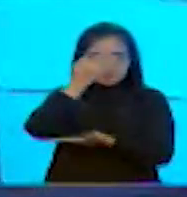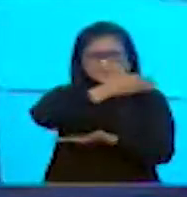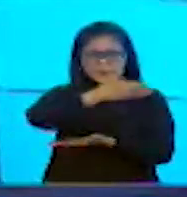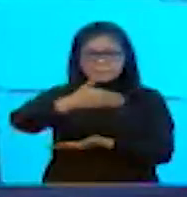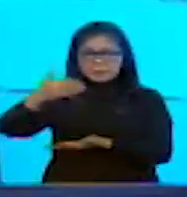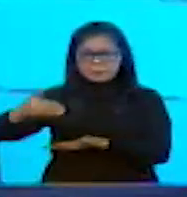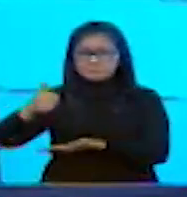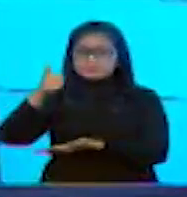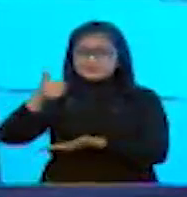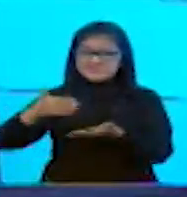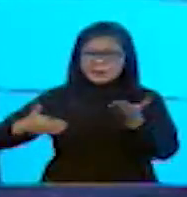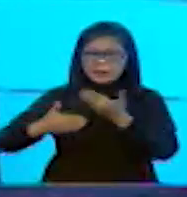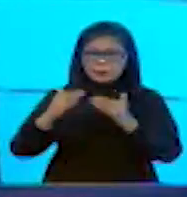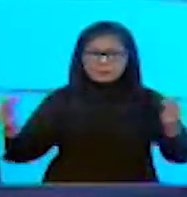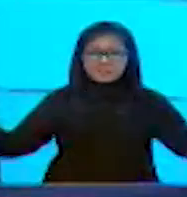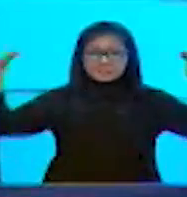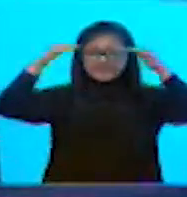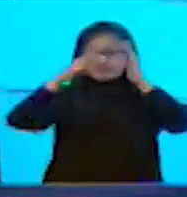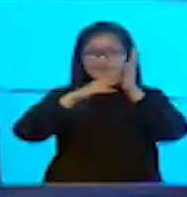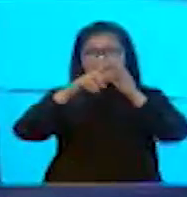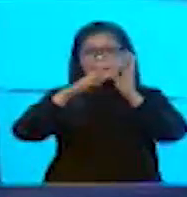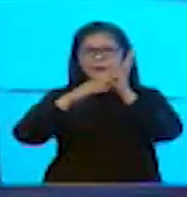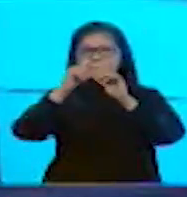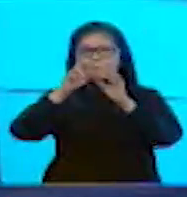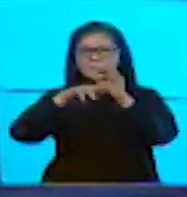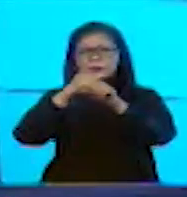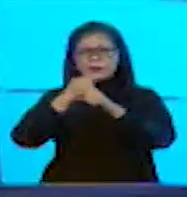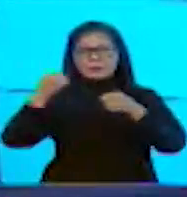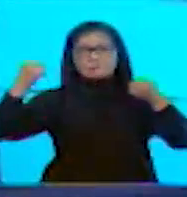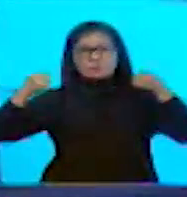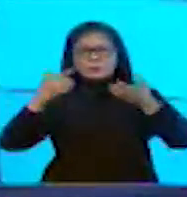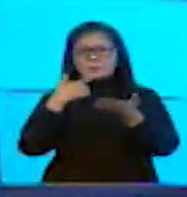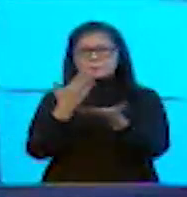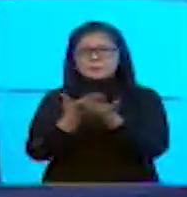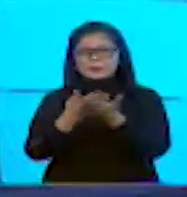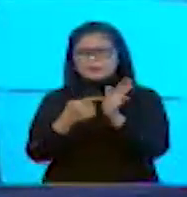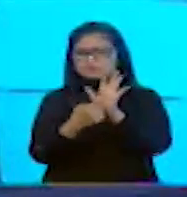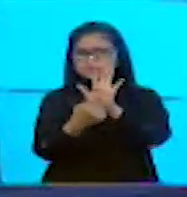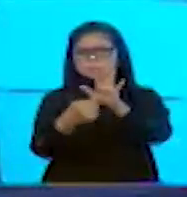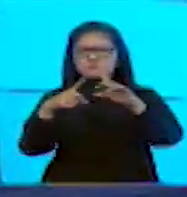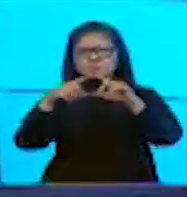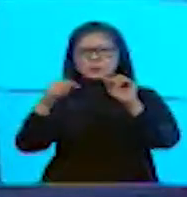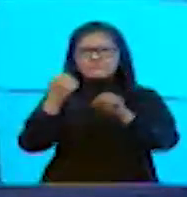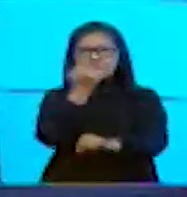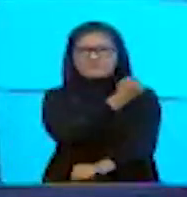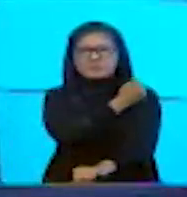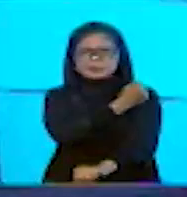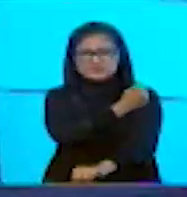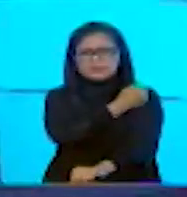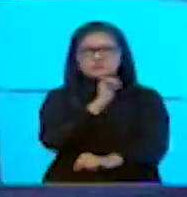melintasi underpass Mampang. Para pengendara diminta untuk menunjukkan kartu vaksin atau surat tanda registrasi